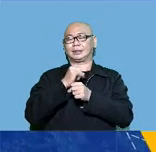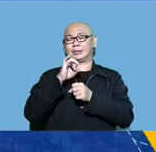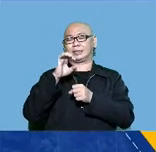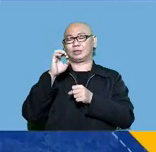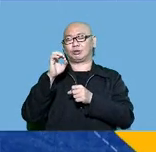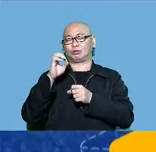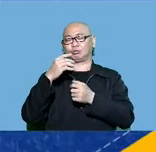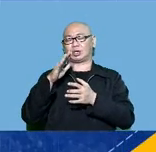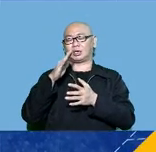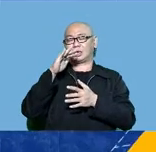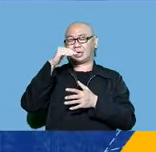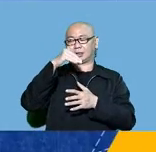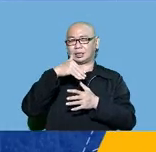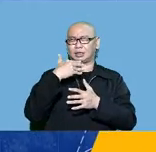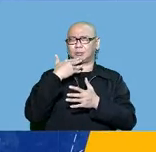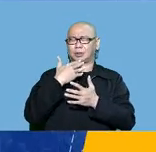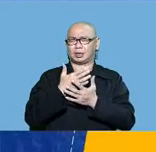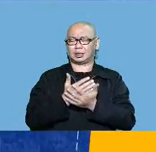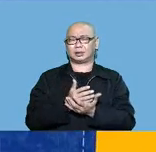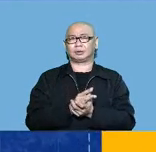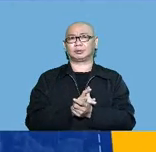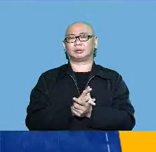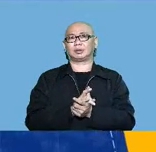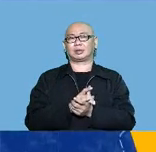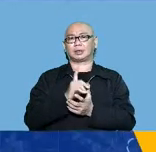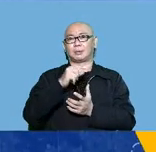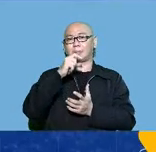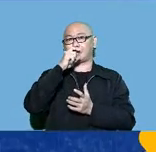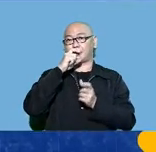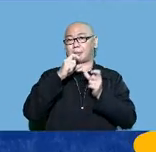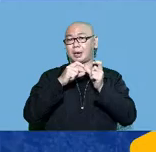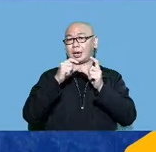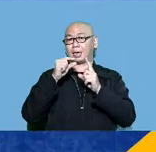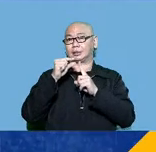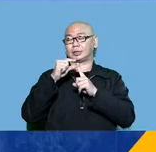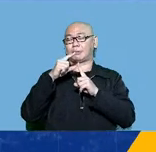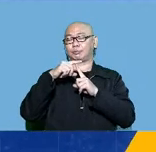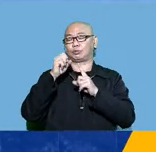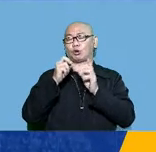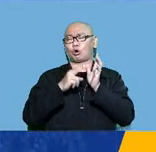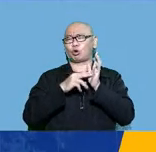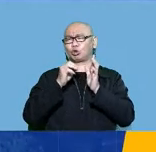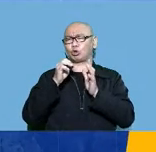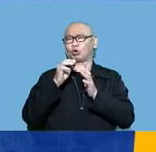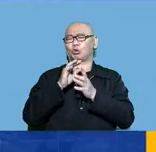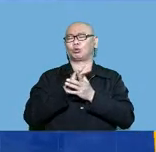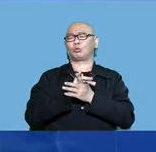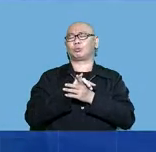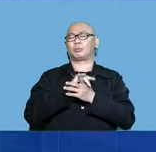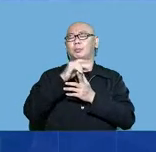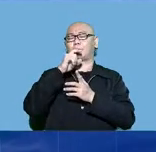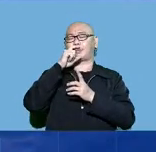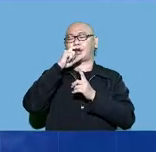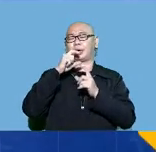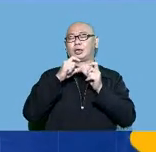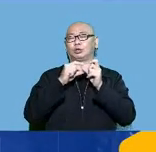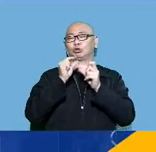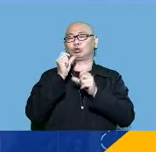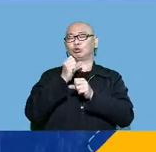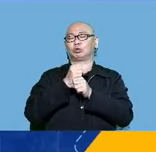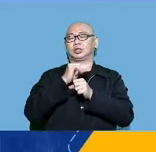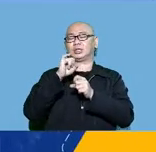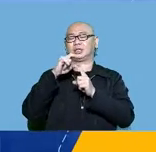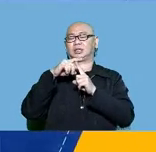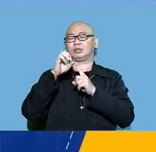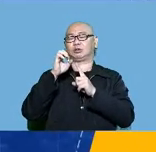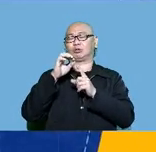Juga di Indonesia ada Pak Sartono, ada Pak Iris Bondo, Pak Sugito, dan khusus